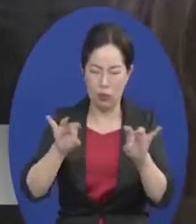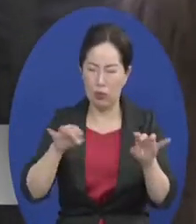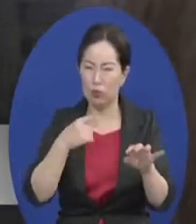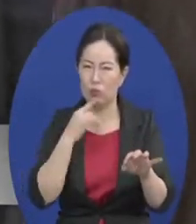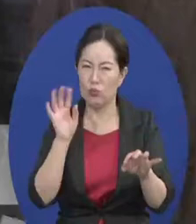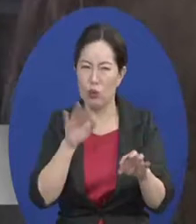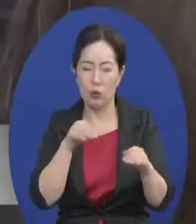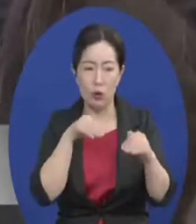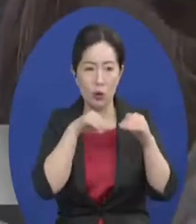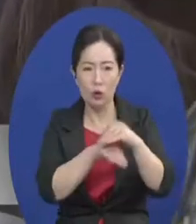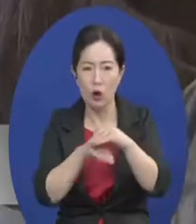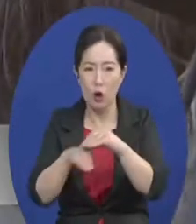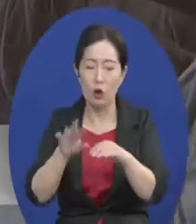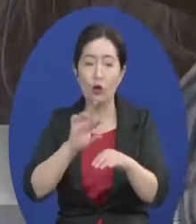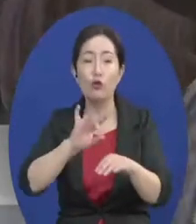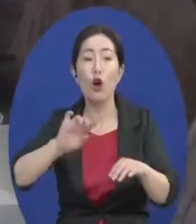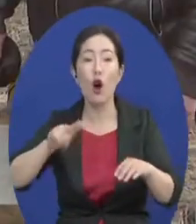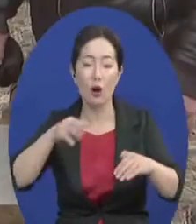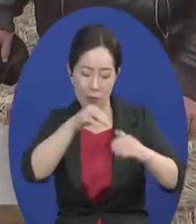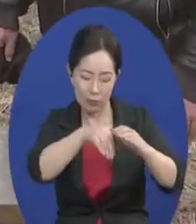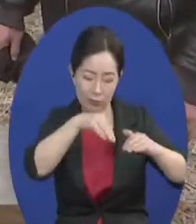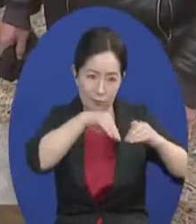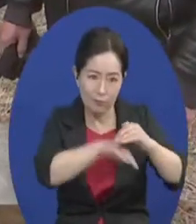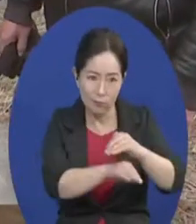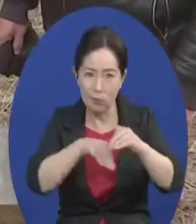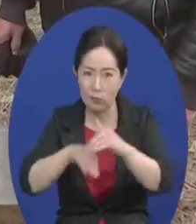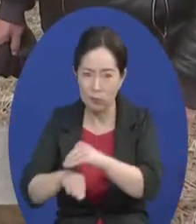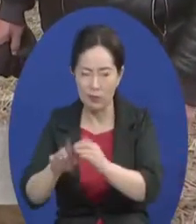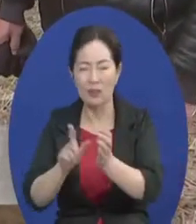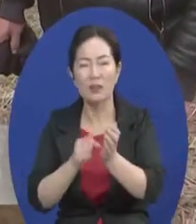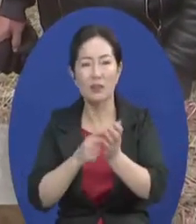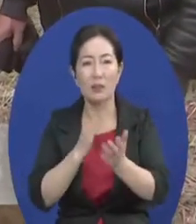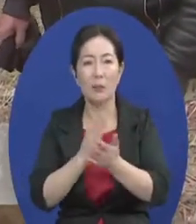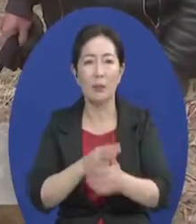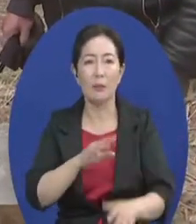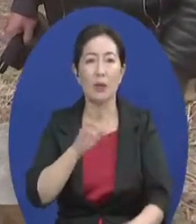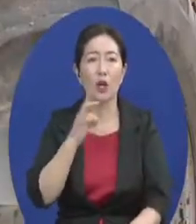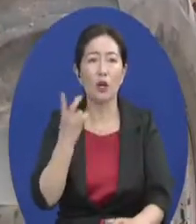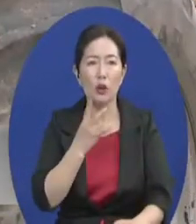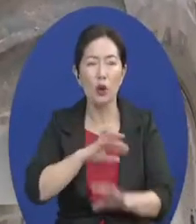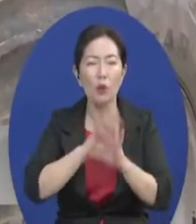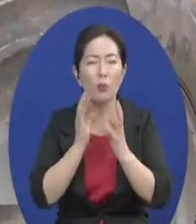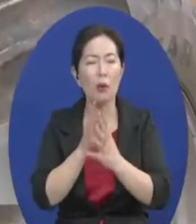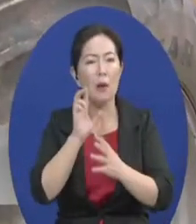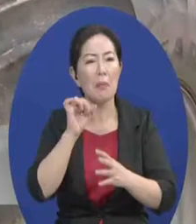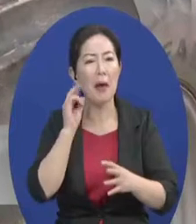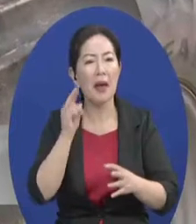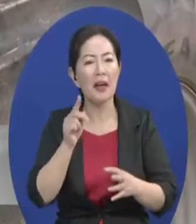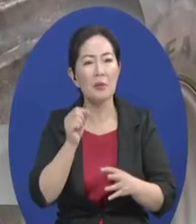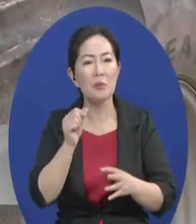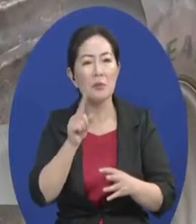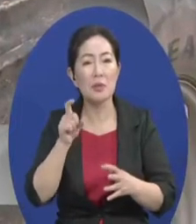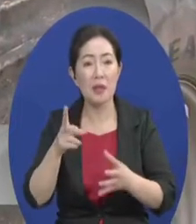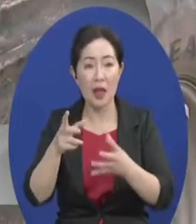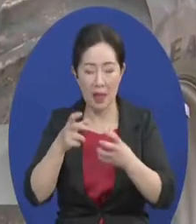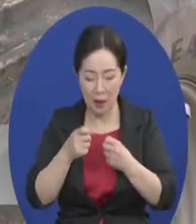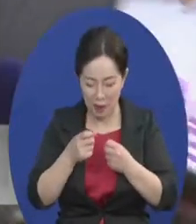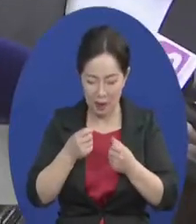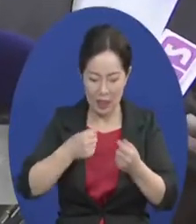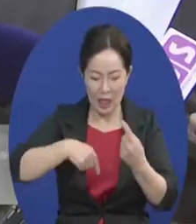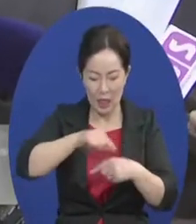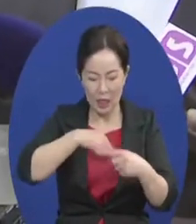зорины асуудал бол дорхомтл энэ чухал хэрэгтэй байна. Ногоочдын ихэнх нь банкнаас өндөр хүүтэй зээл авч эргэлтийн хөрөнгөө нөхөж